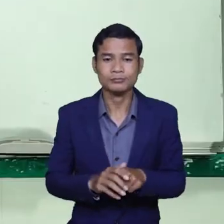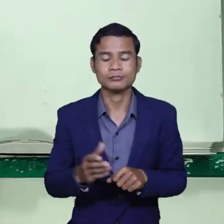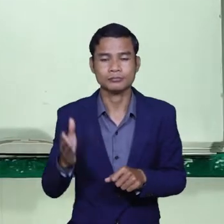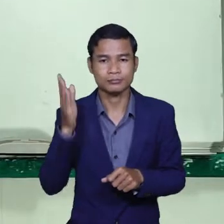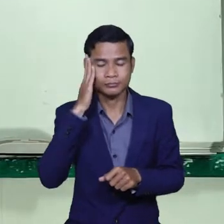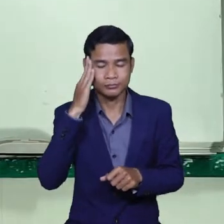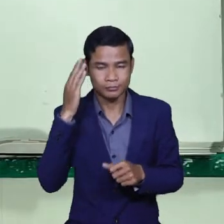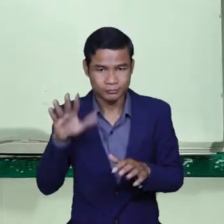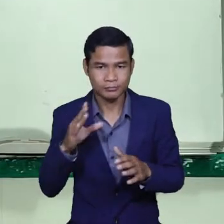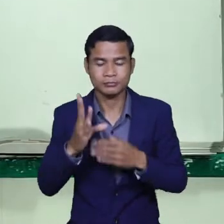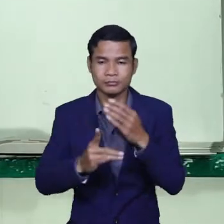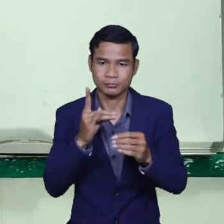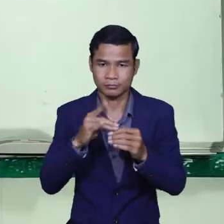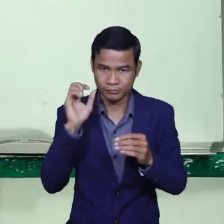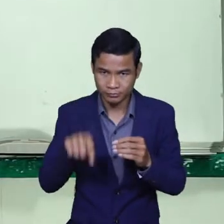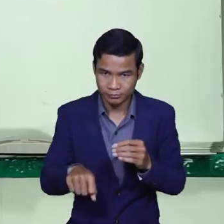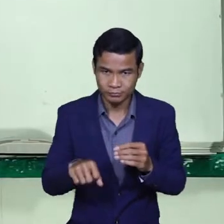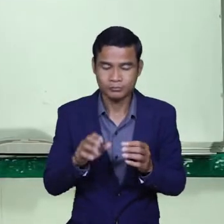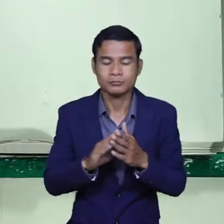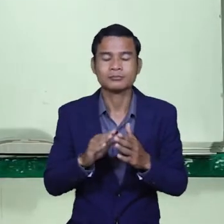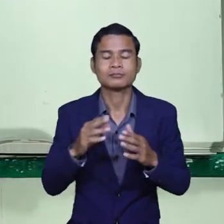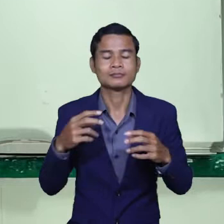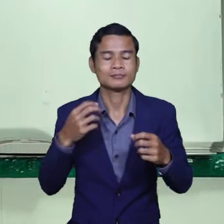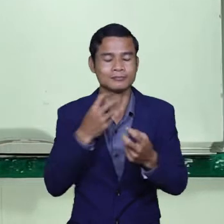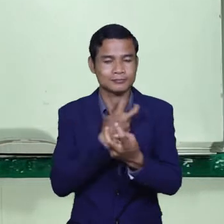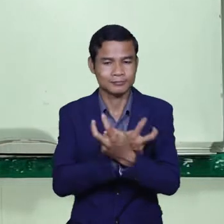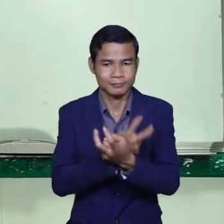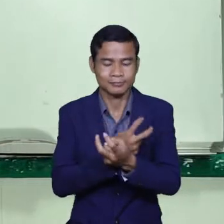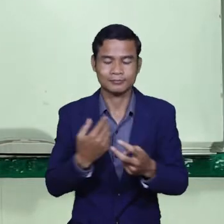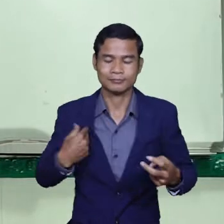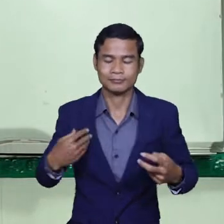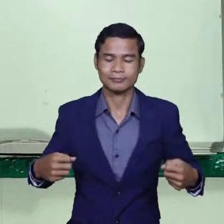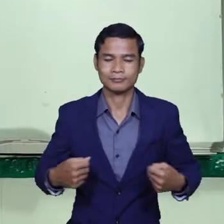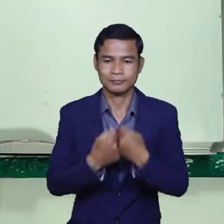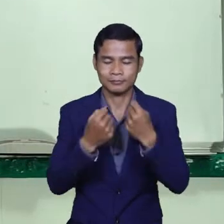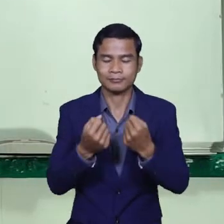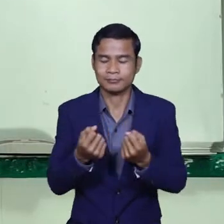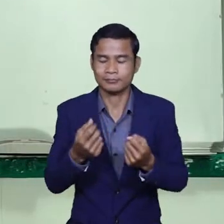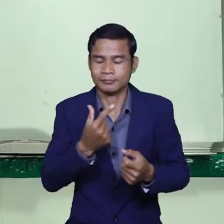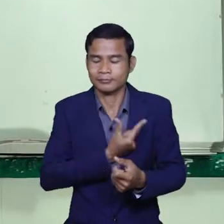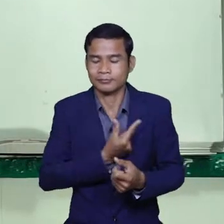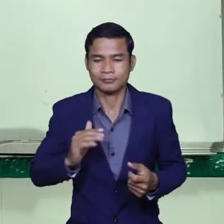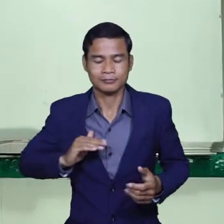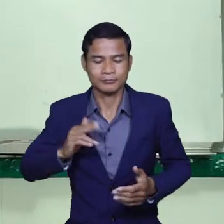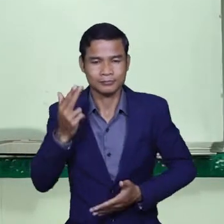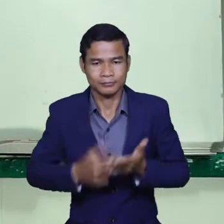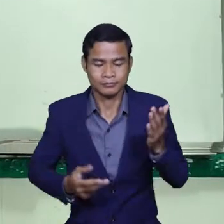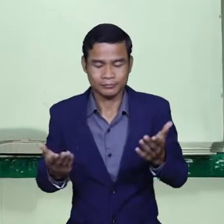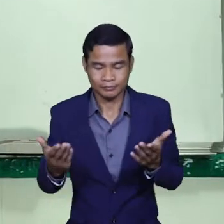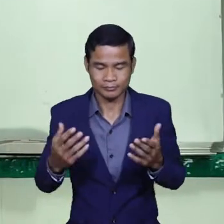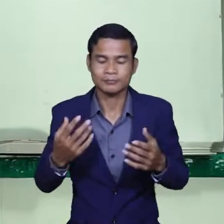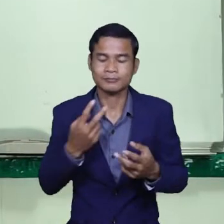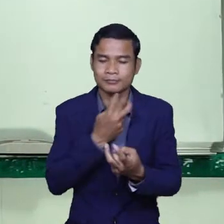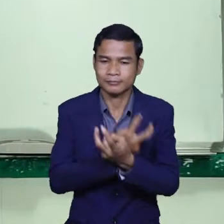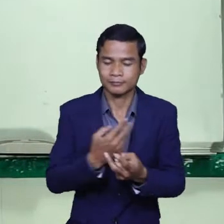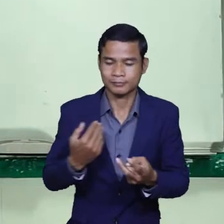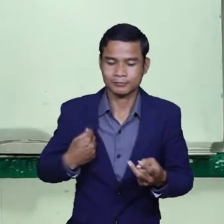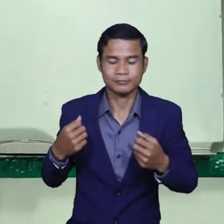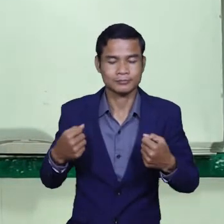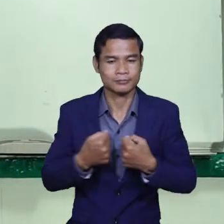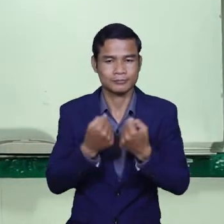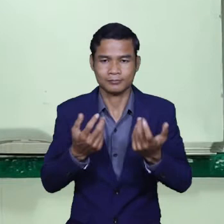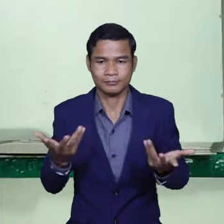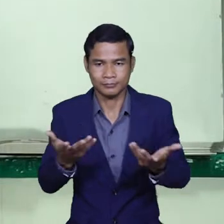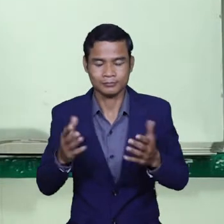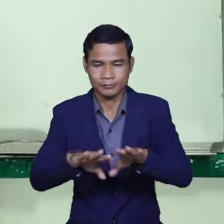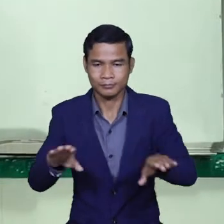ងហើយចាអំពីចាឆ្អឹងចាមានគ្រោះថ្នាក់ចាដោយសារអ្វីខ្លះហើយឆ្អឹងនេះចាមានគ្រោះថ្នាក់ដូចដូចខ្លះអញ្ចឹ